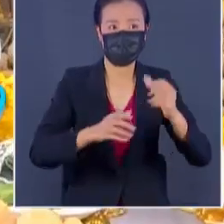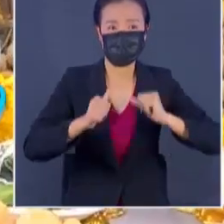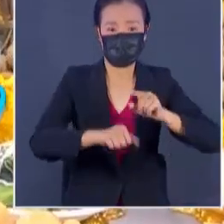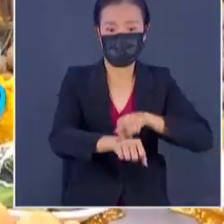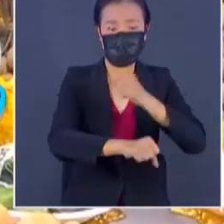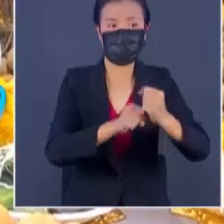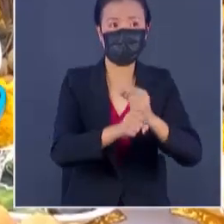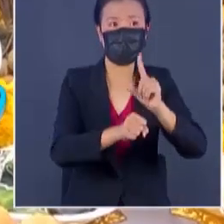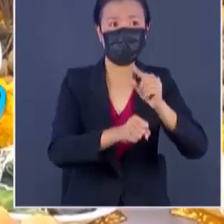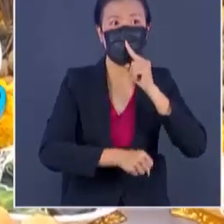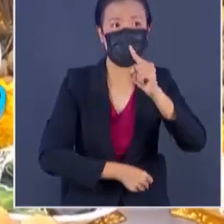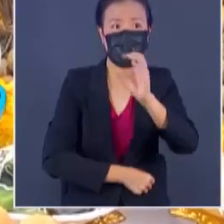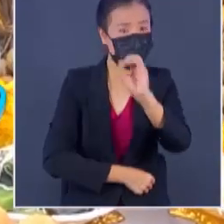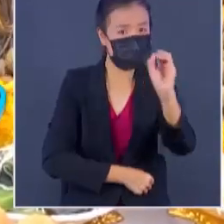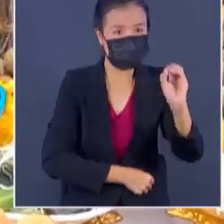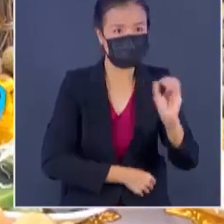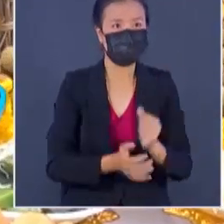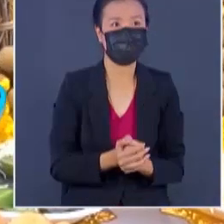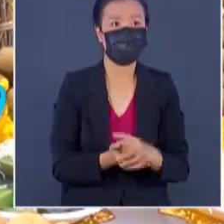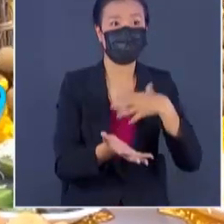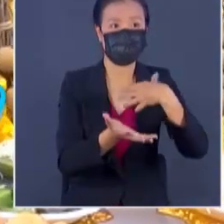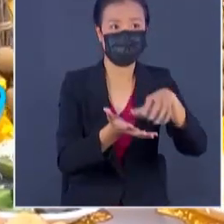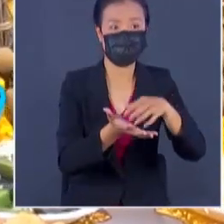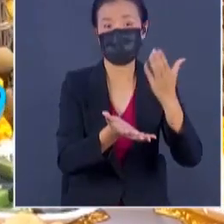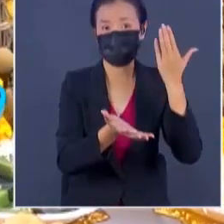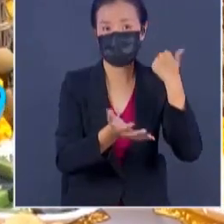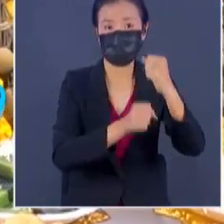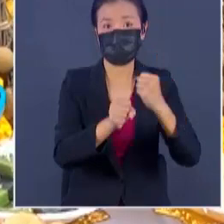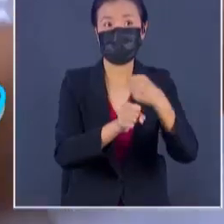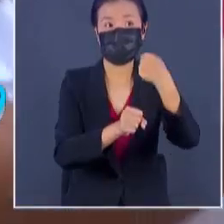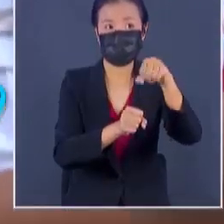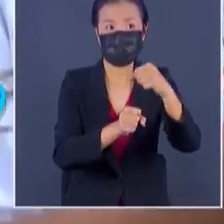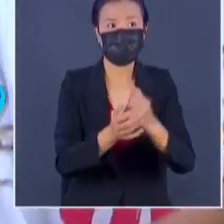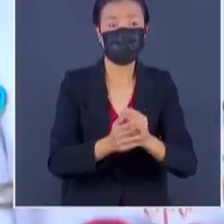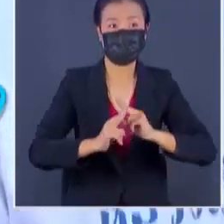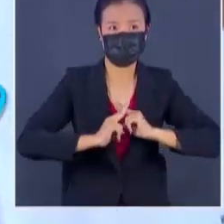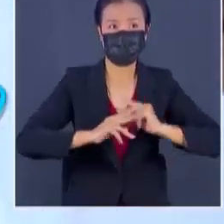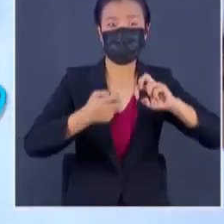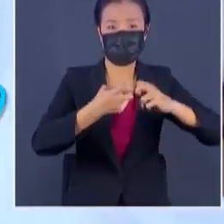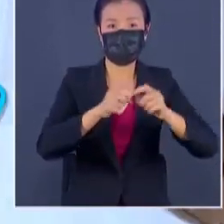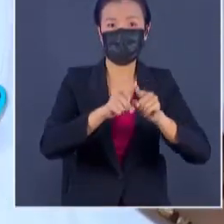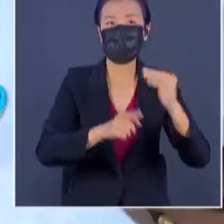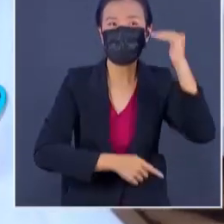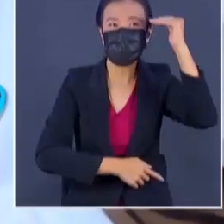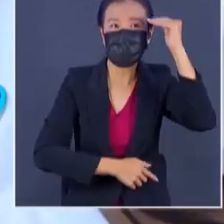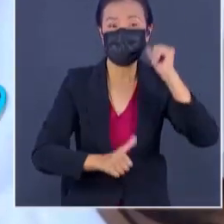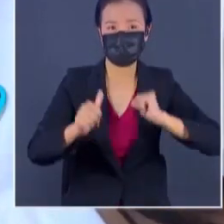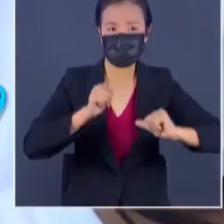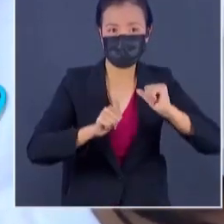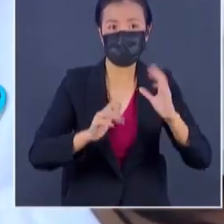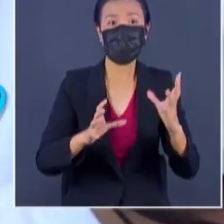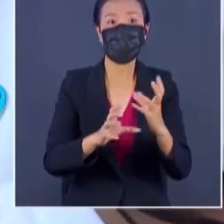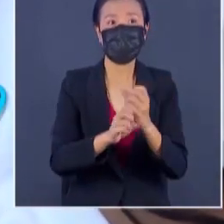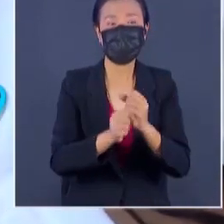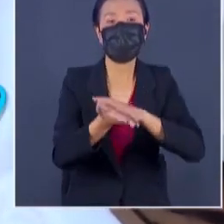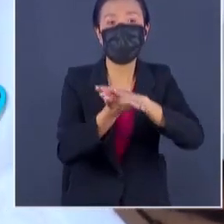ปีไม่เคยฟ้องใครเลยพร้อมยังเล่าว่าก่อนหน้านี้เมื่อหลาย10ปีก่อนเธอก็เคยมีปัญหากับพี่ๆนักแสดงสุดท้าย